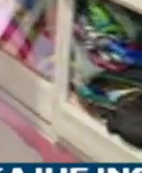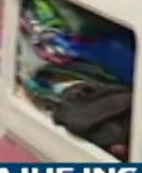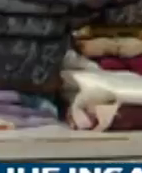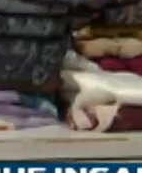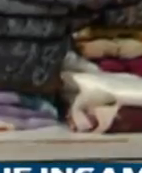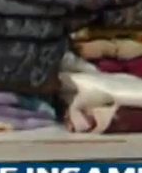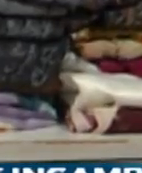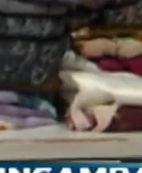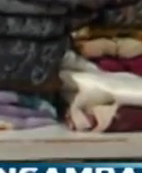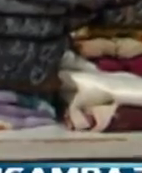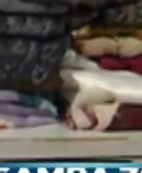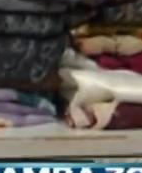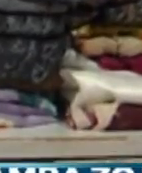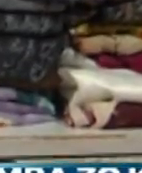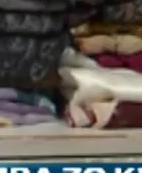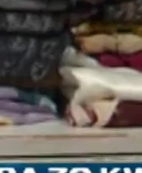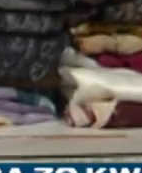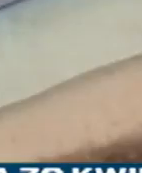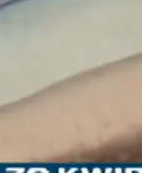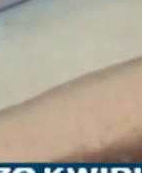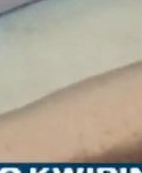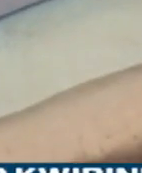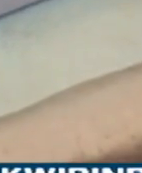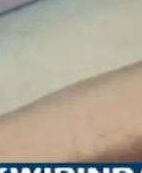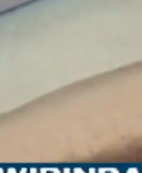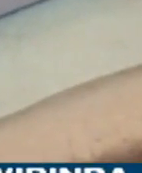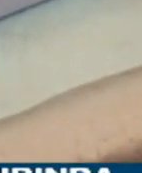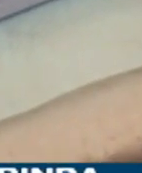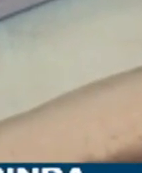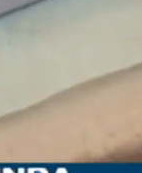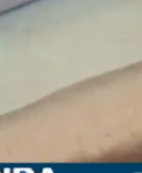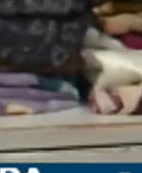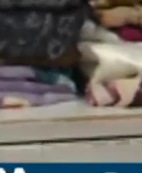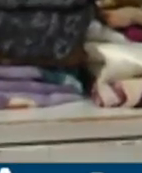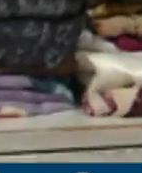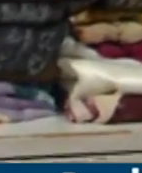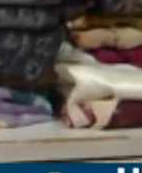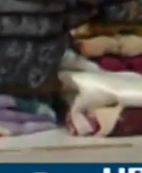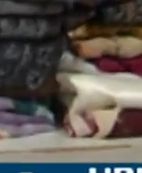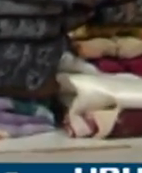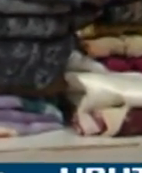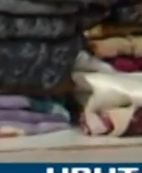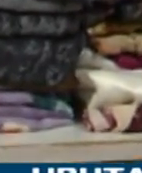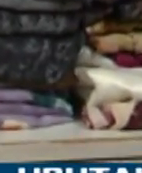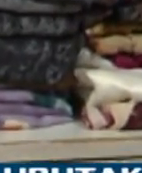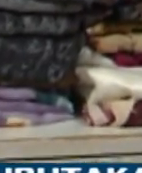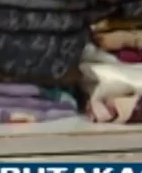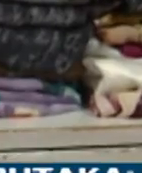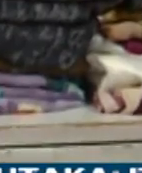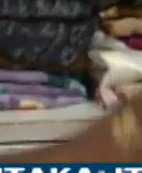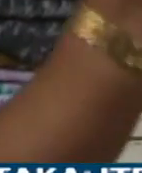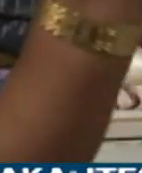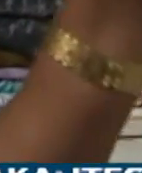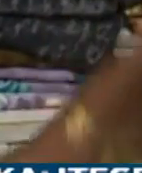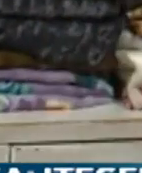Nyarugenge. Avuga ko mugenzi we bakorana yapimwe bagasanga afite COVID-19. Twabimenye tuvuye kwipimisha.